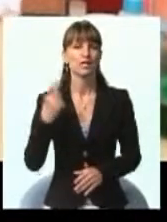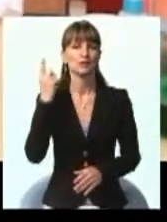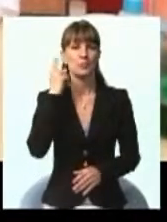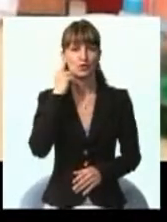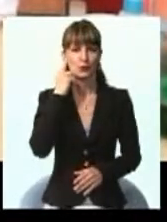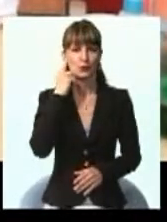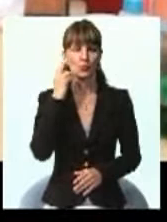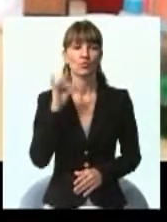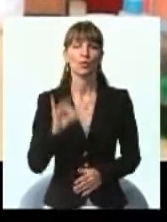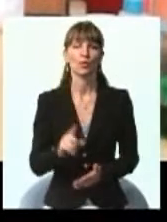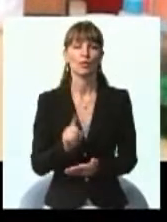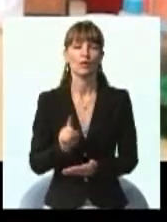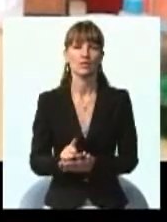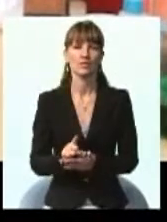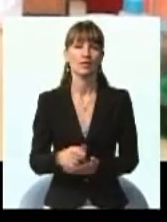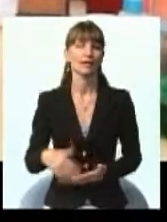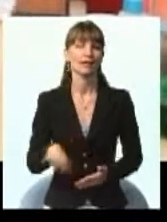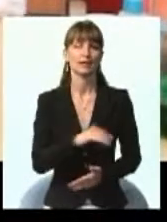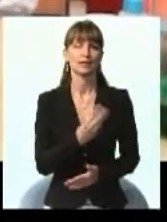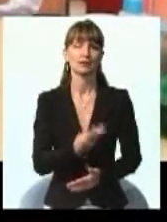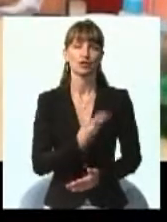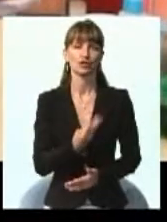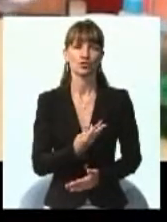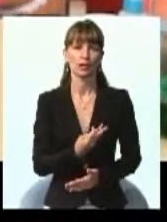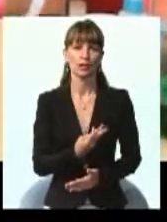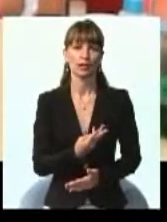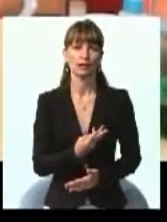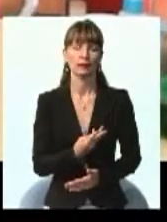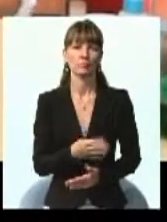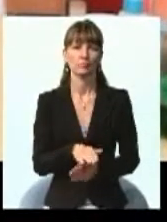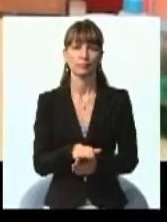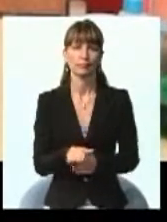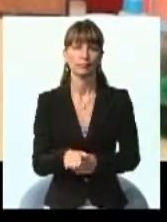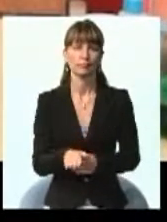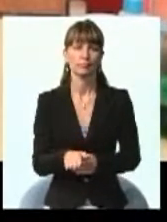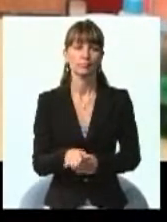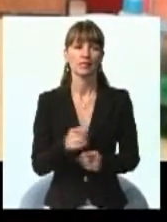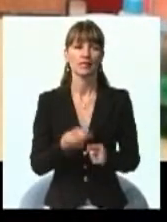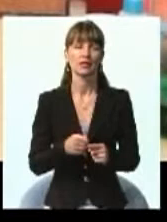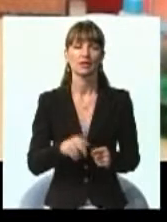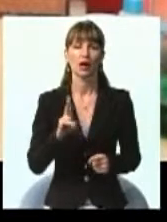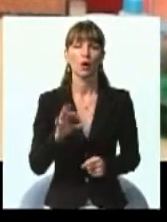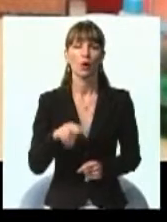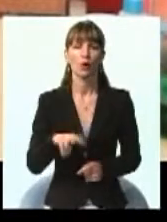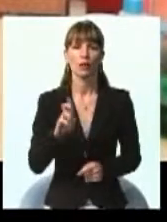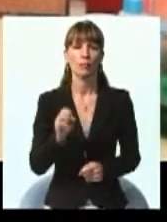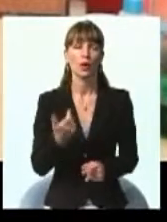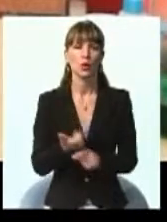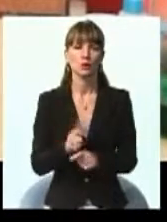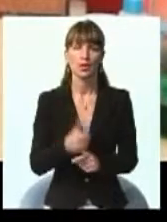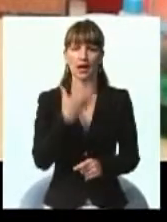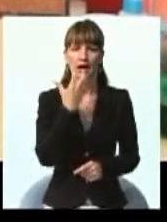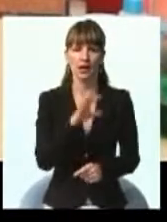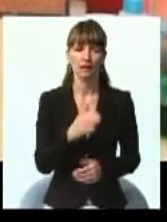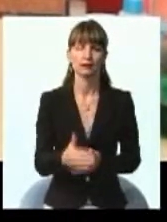і обов'язково усі бажання, усе станеться. Ця колба зараз дуже гаряча.